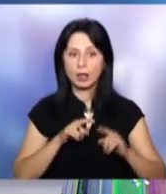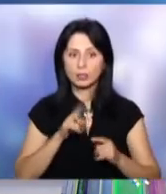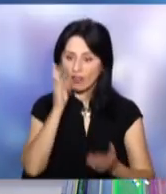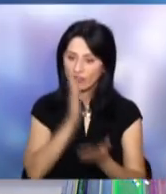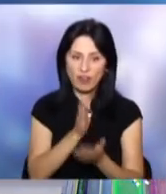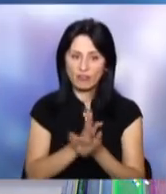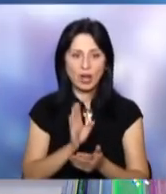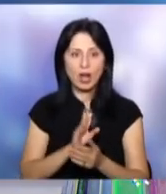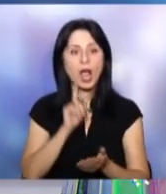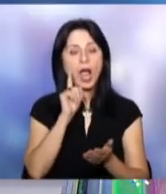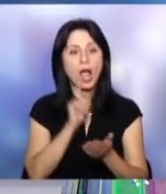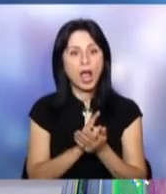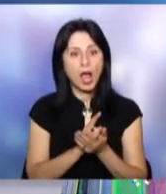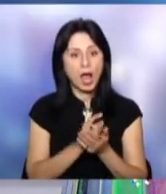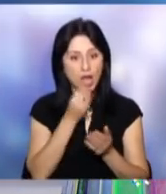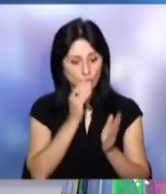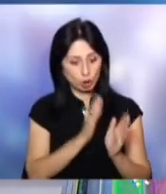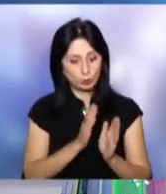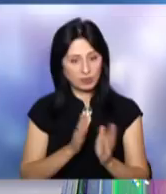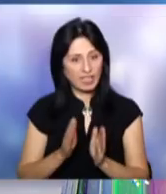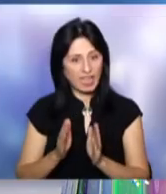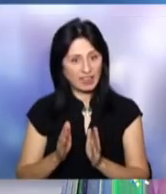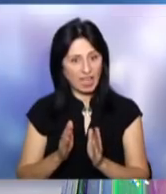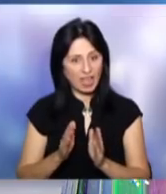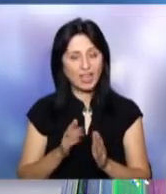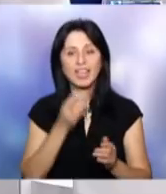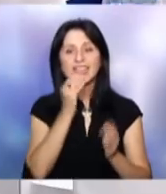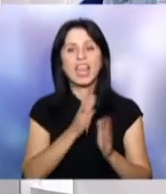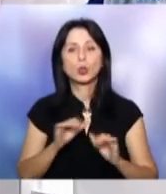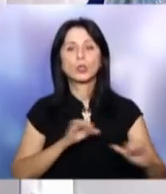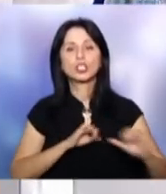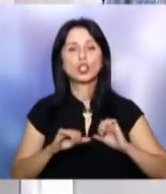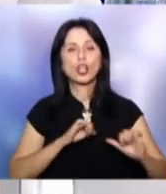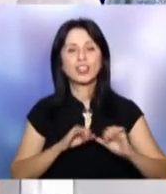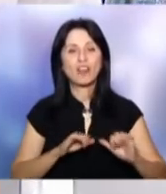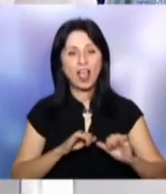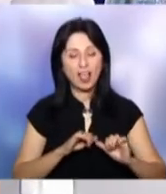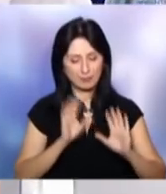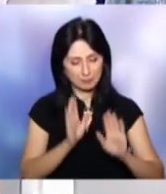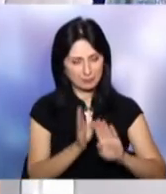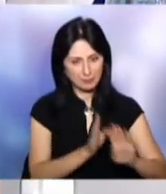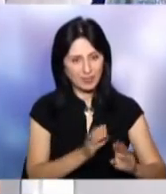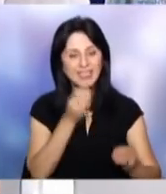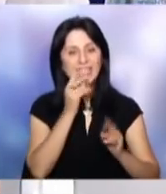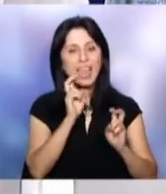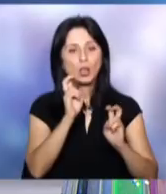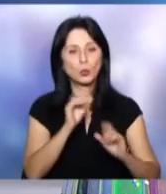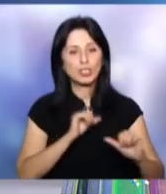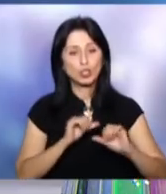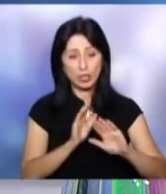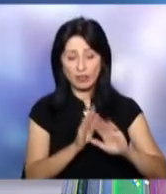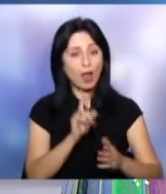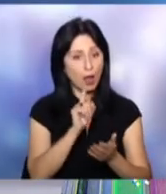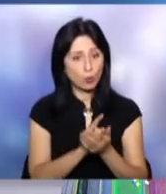აუცილებლად ჭირდება ჩვენ დიეტური ცოდვები. მე ამას ვეძახი, დიეტური ცოდვები გენიალური ფორმულა, ტერმინი, რომელიც